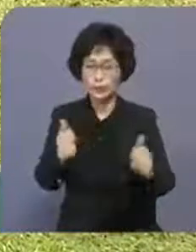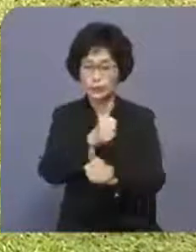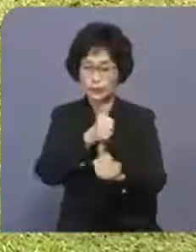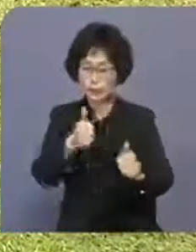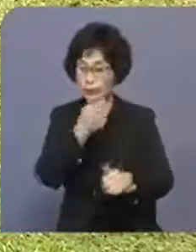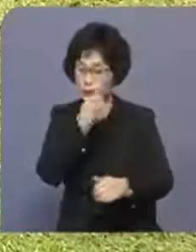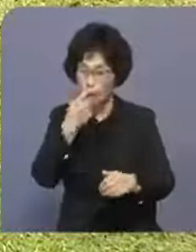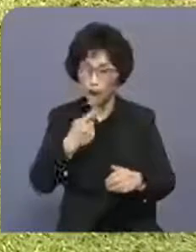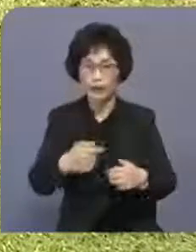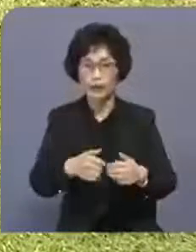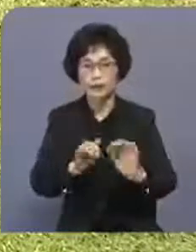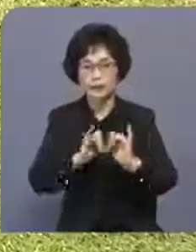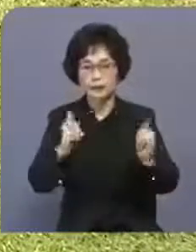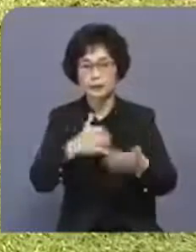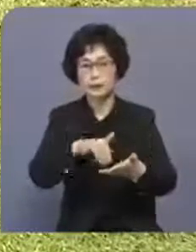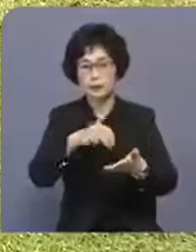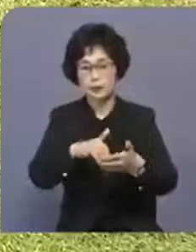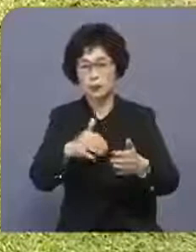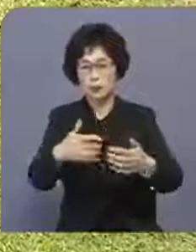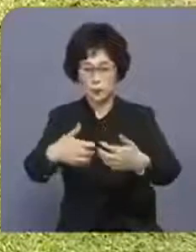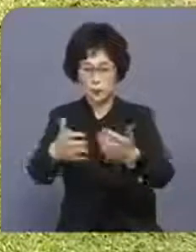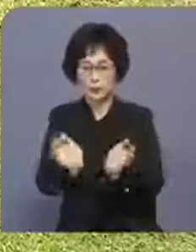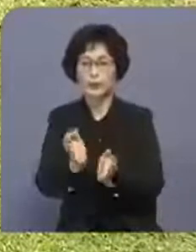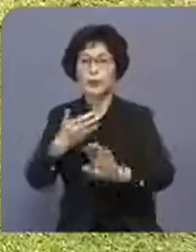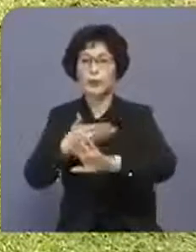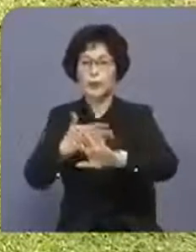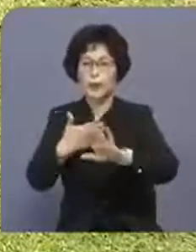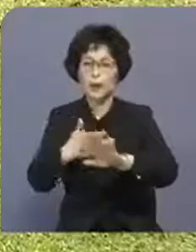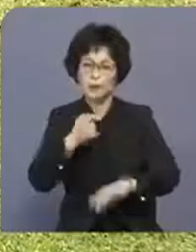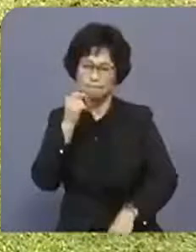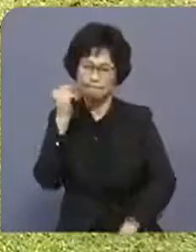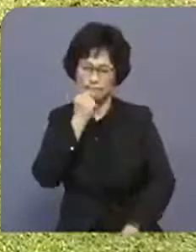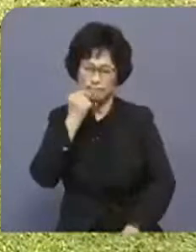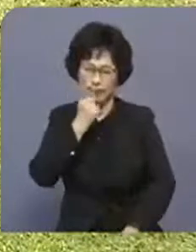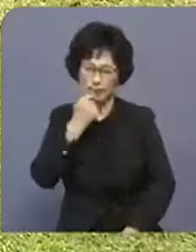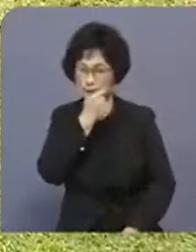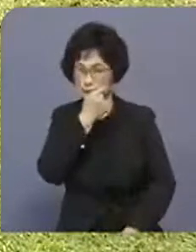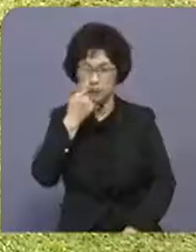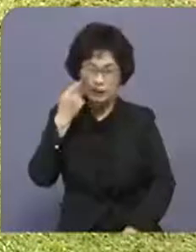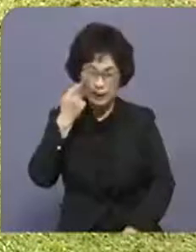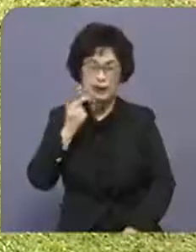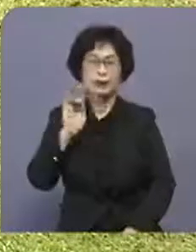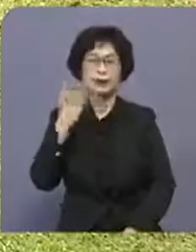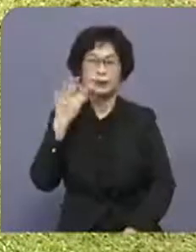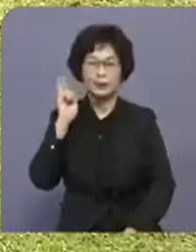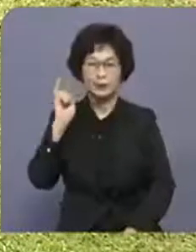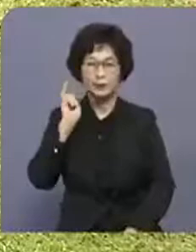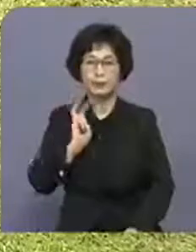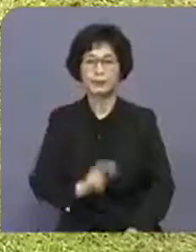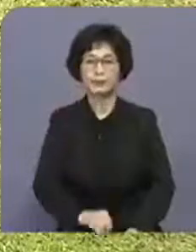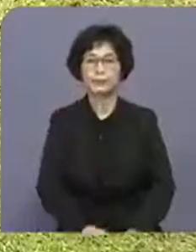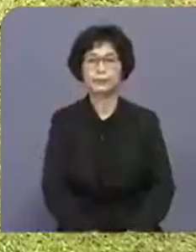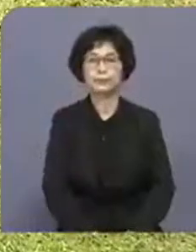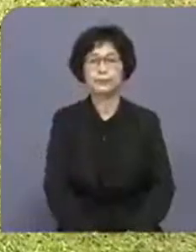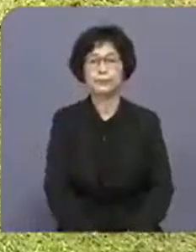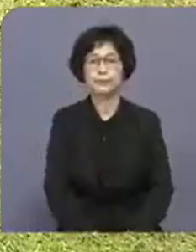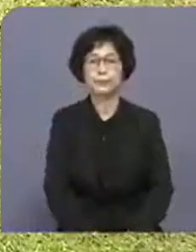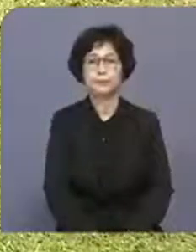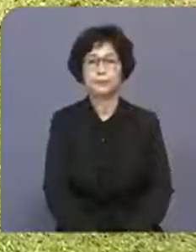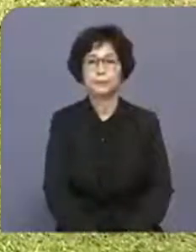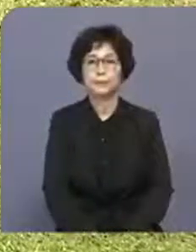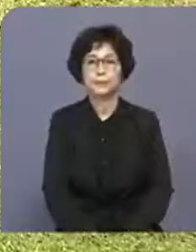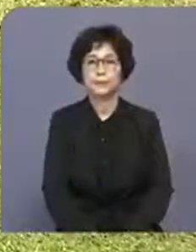대상자도 확대된 데다 당도 달라 매서운 인사검증이 예상됩니다. KBS 뉴스 이상준입니다.